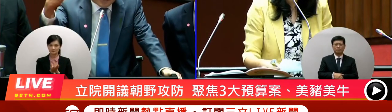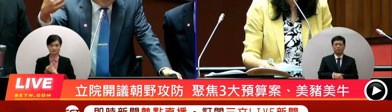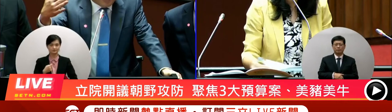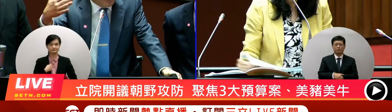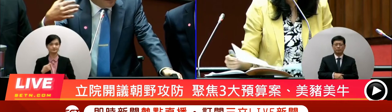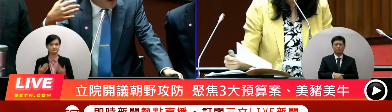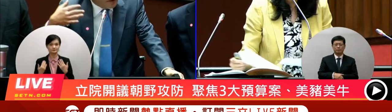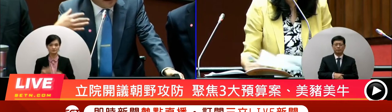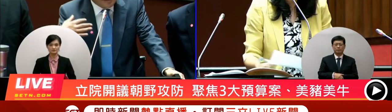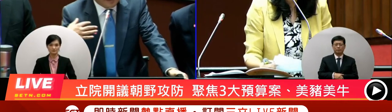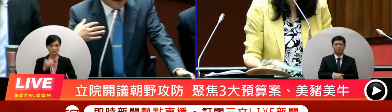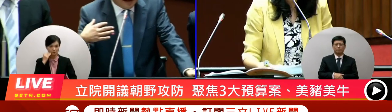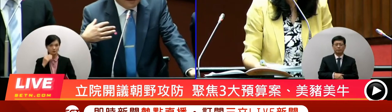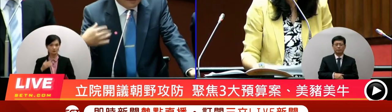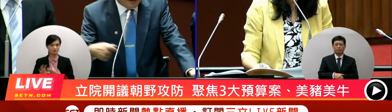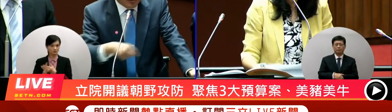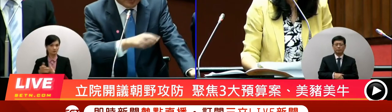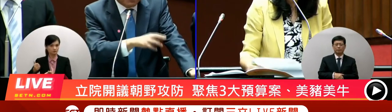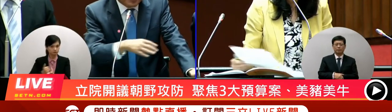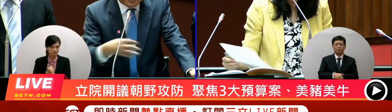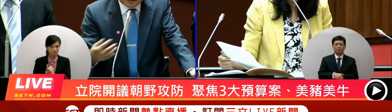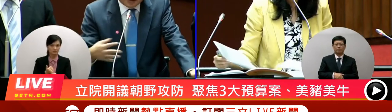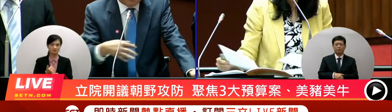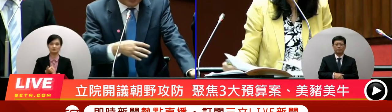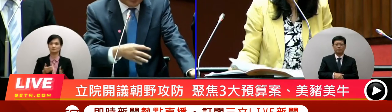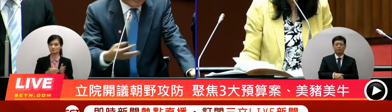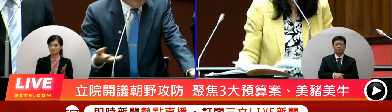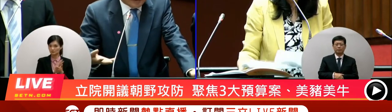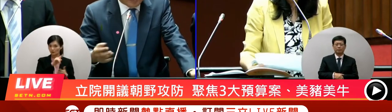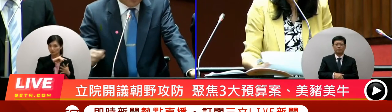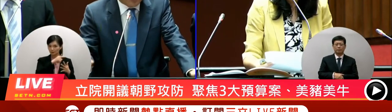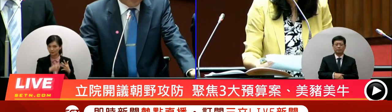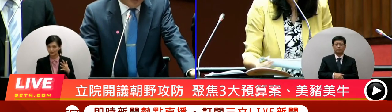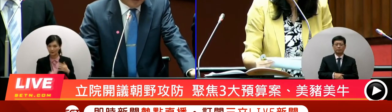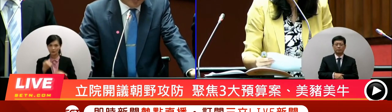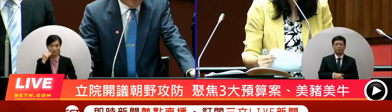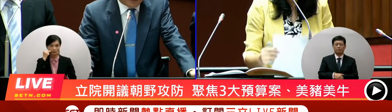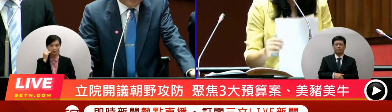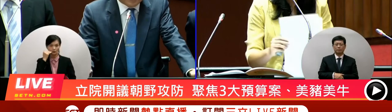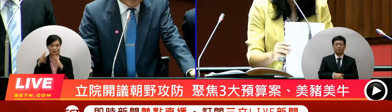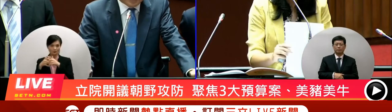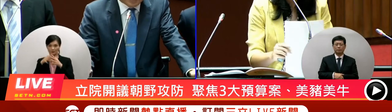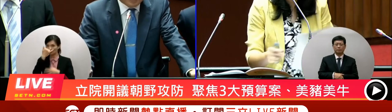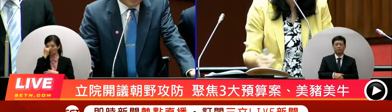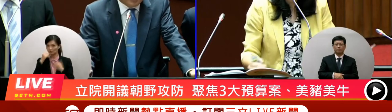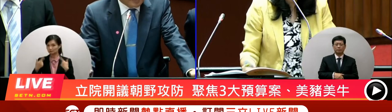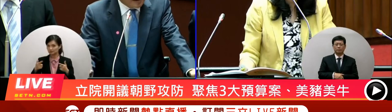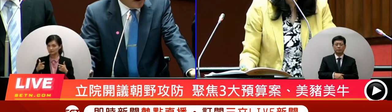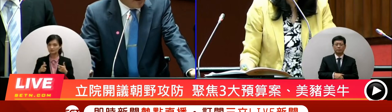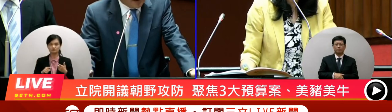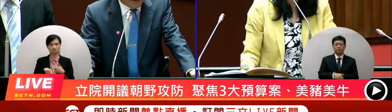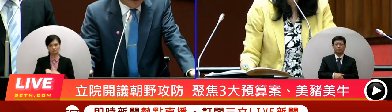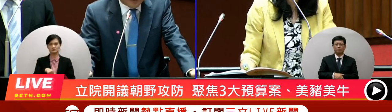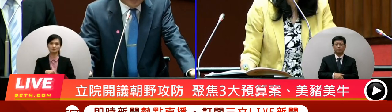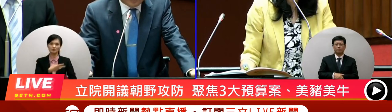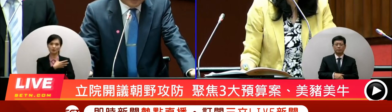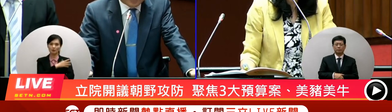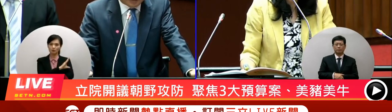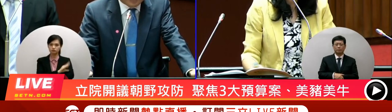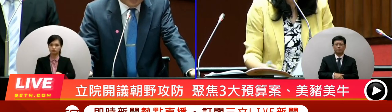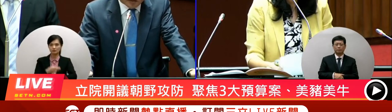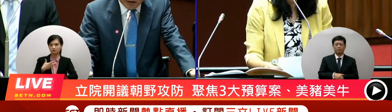从进口部分往下查，那如果它没有进到美猪，那自然就不会有莱克多巴胺的问题。所以在校园里面关于